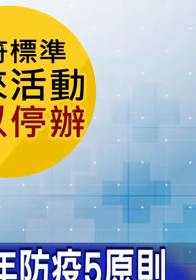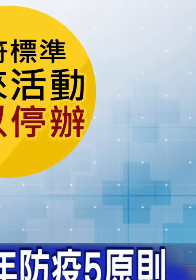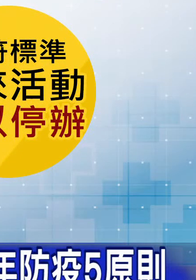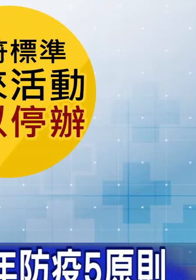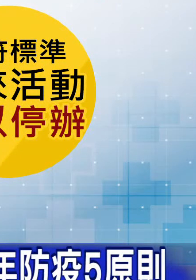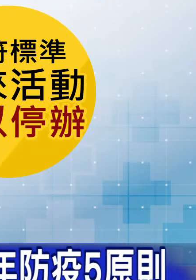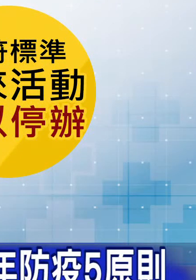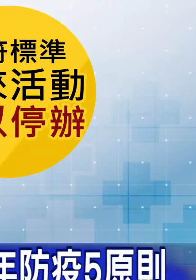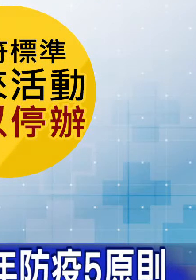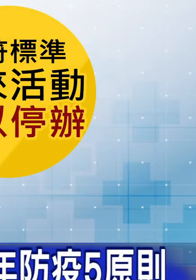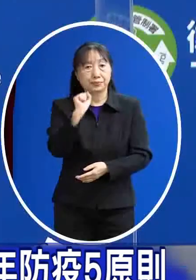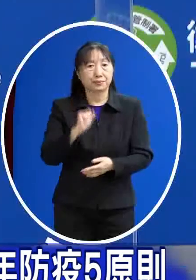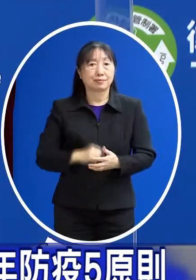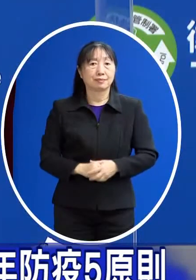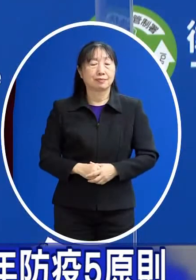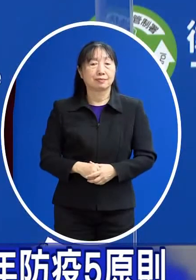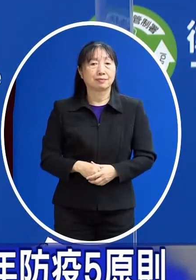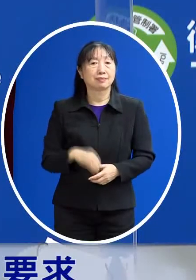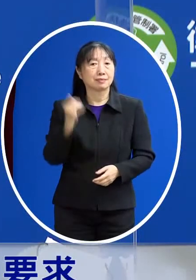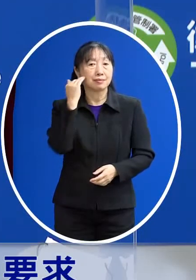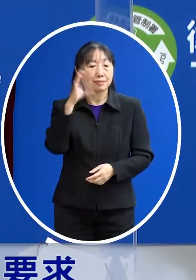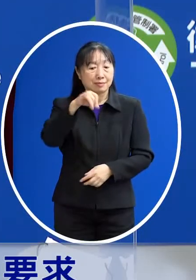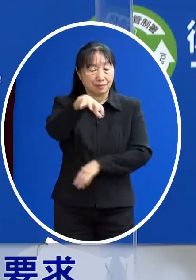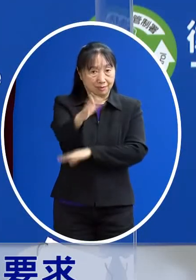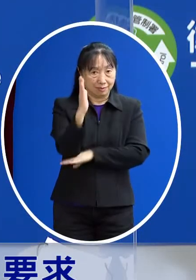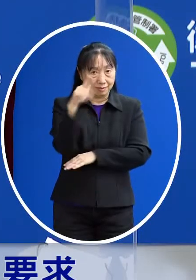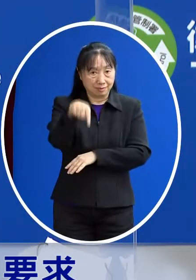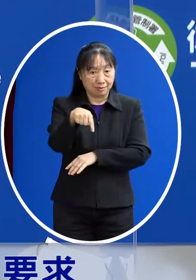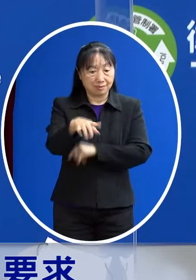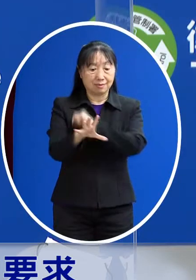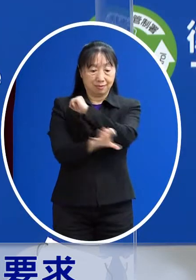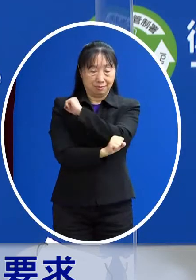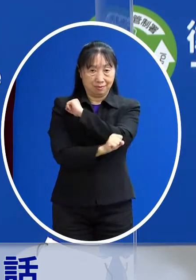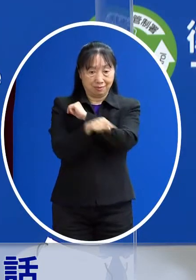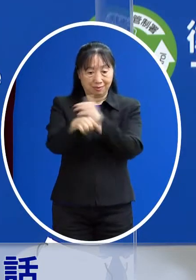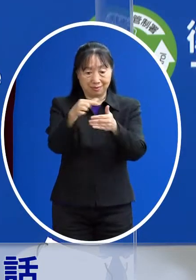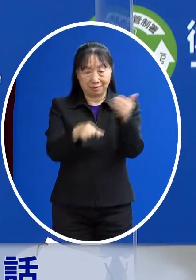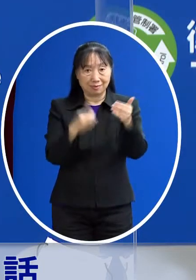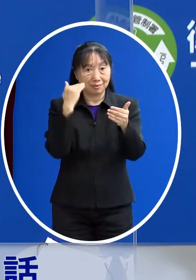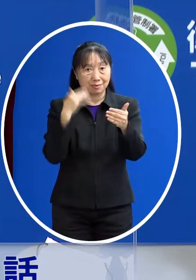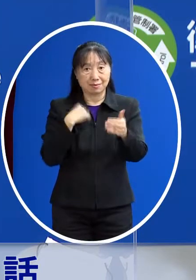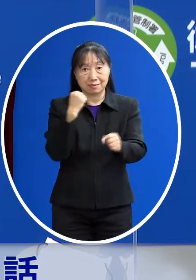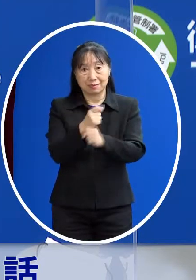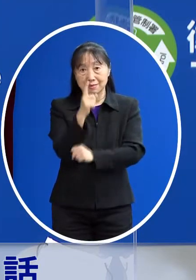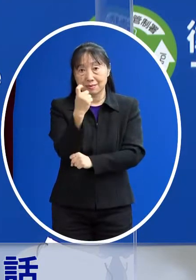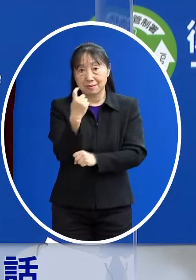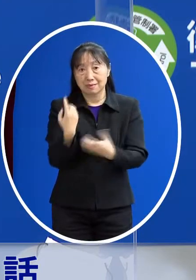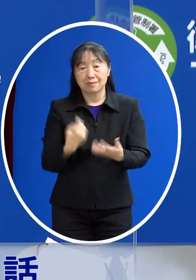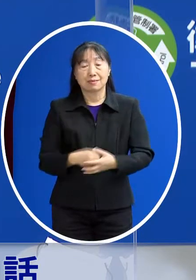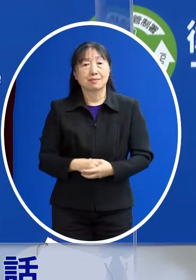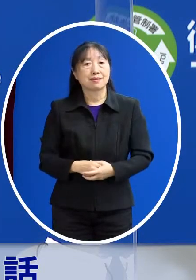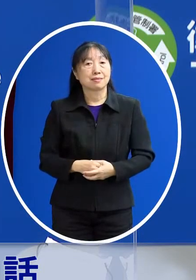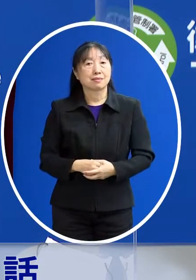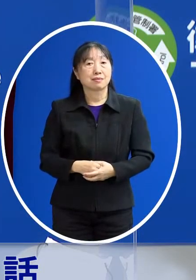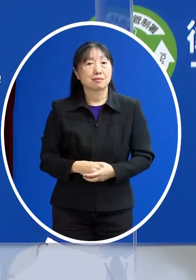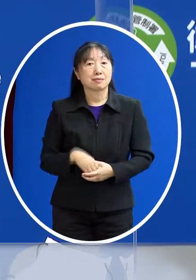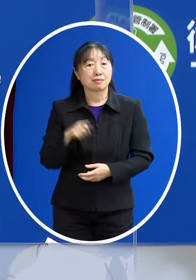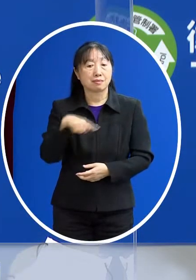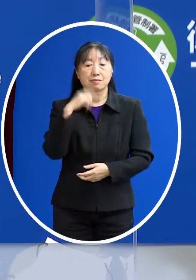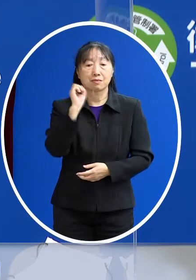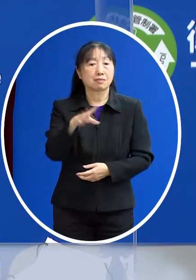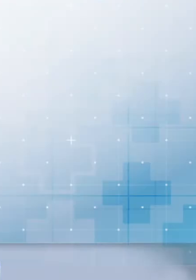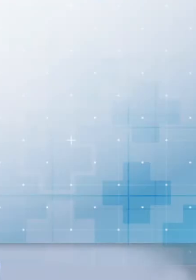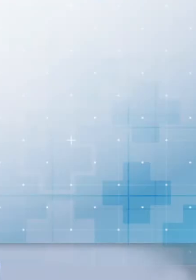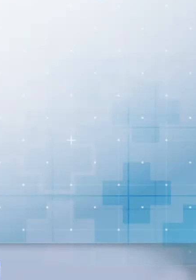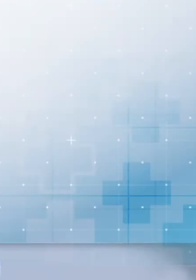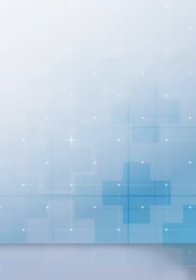活动将予以停办。 地方政府如果基本的要求都没有办法确实做好的话，好，那就请不要